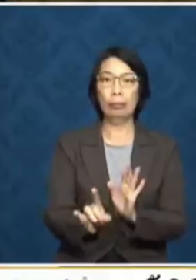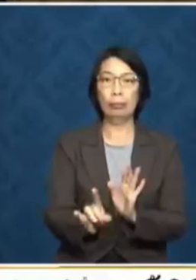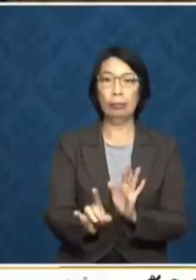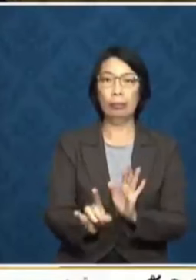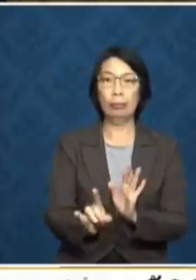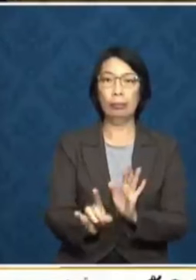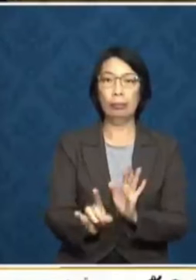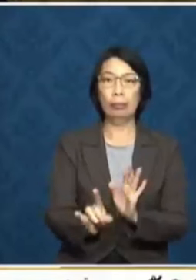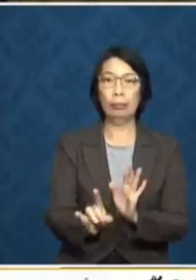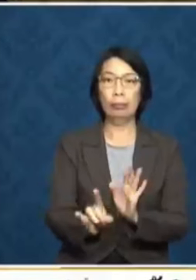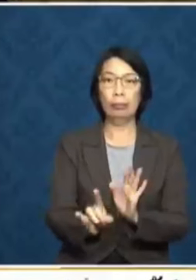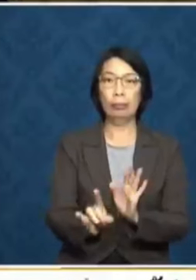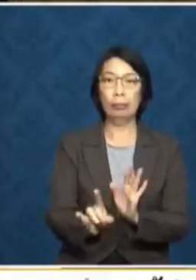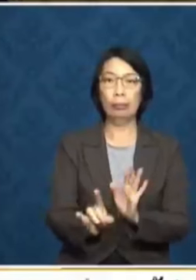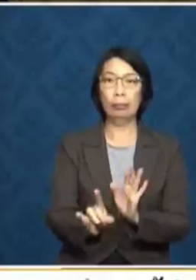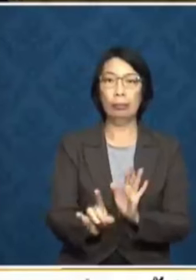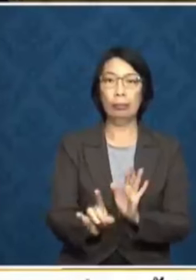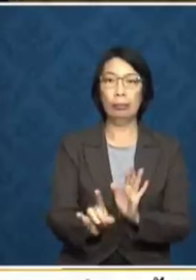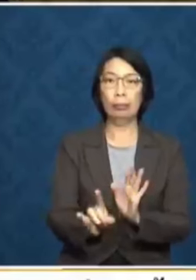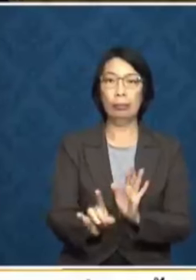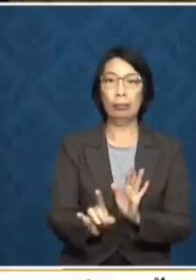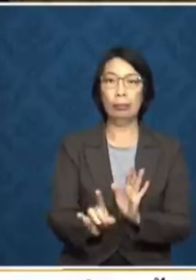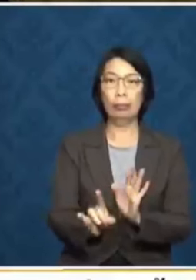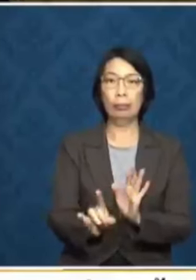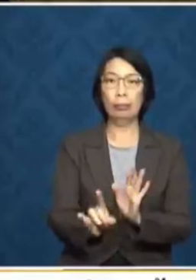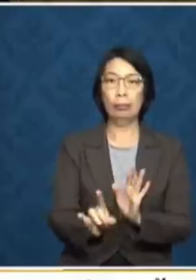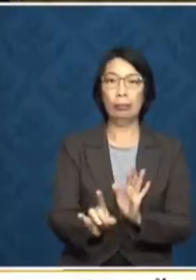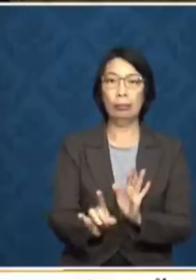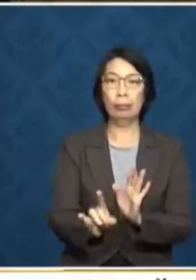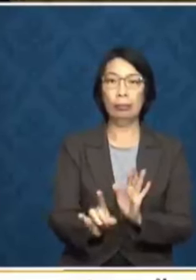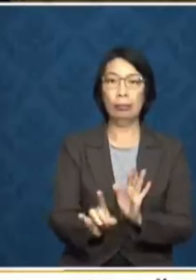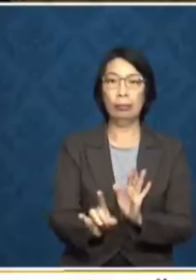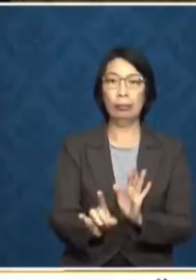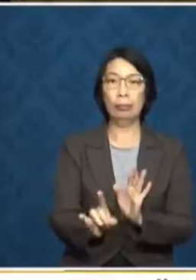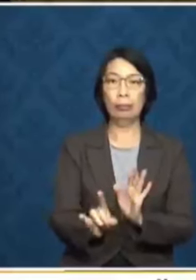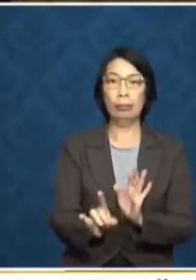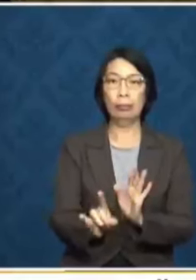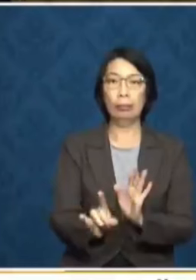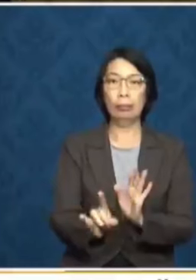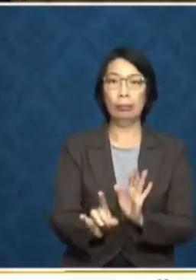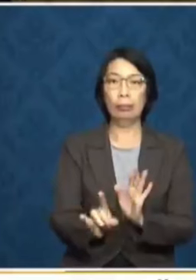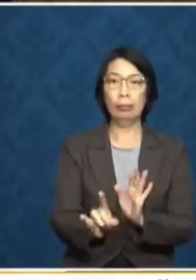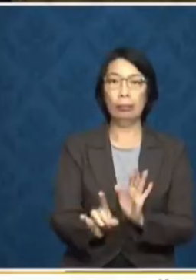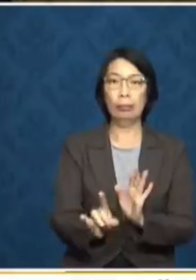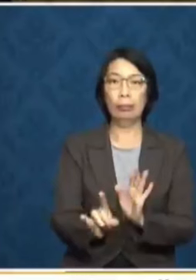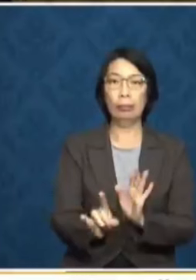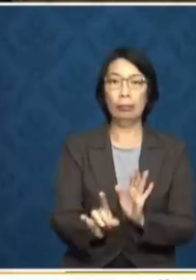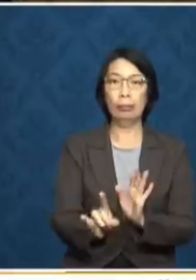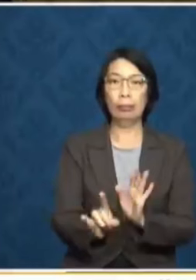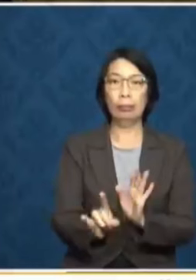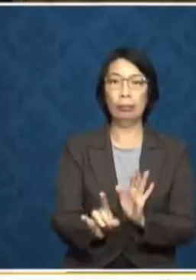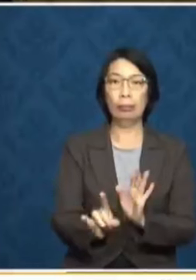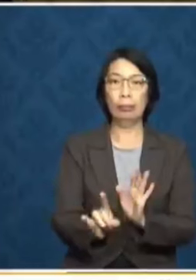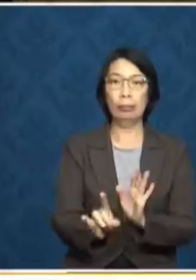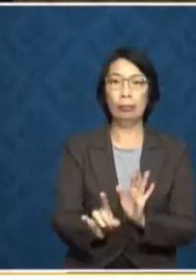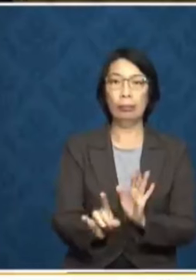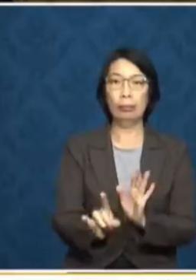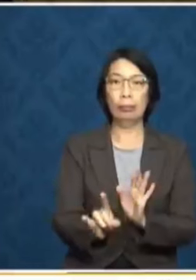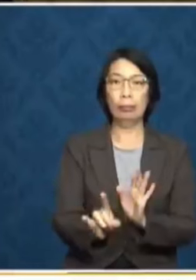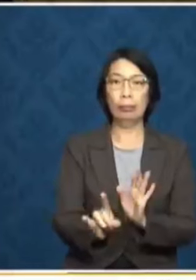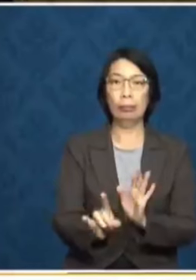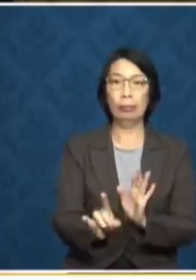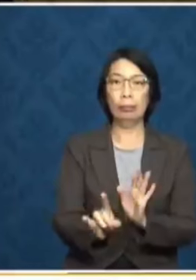ามาเป็นหลักฐานกลางสภาว่ากี่ครั้งกี่หนที่ไม่ให้ความร่วมมือในรายงานฉบับนี้ครับยังมีเรื่องงาม